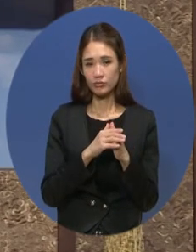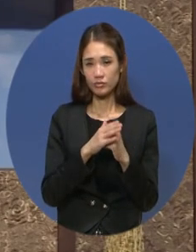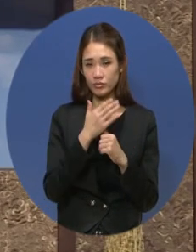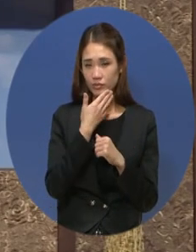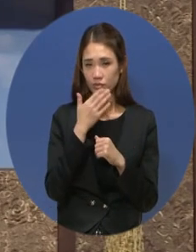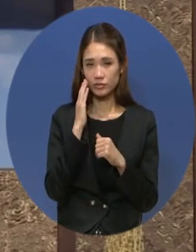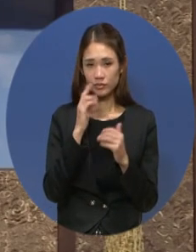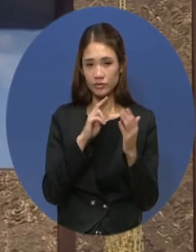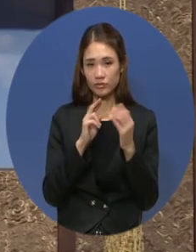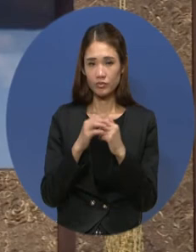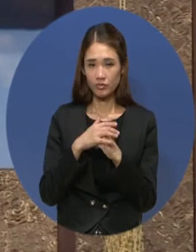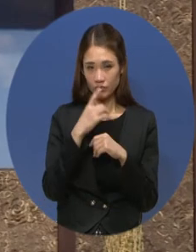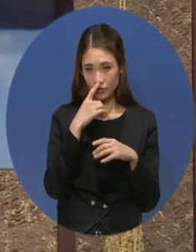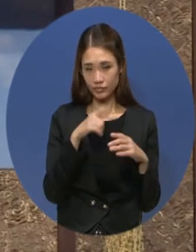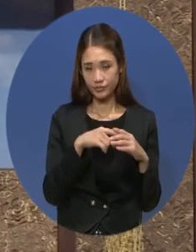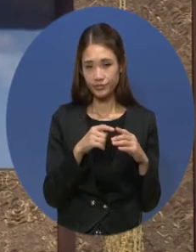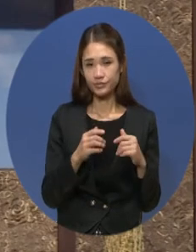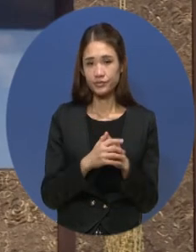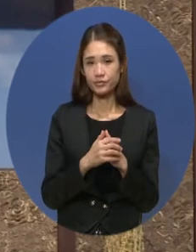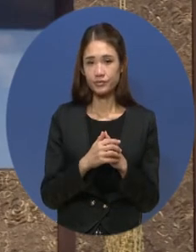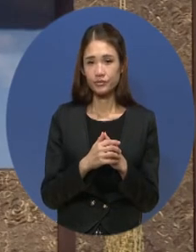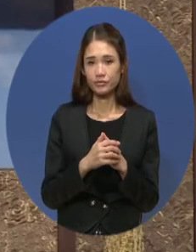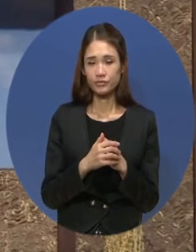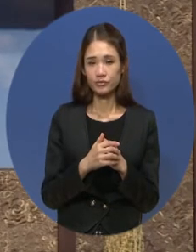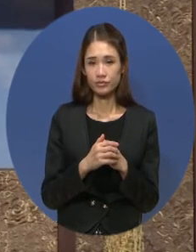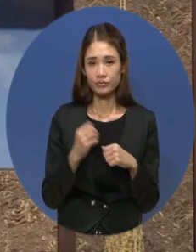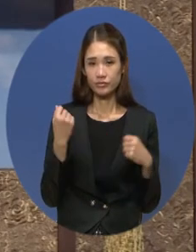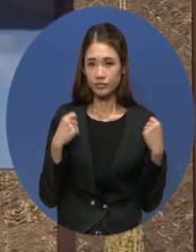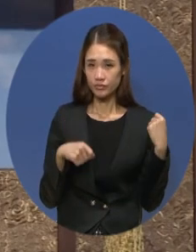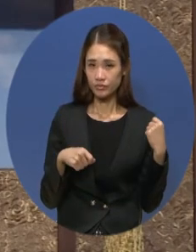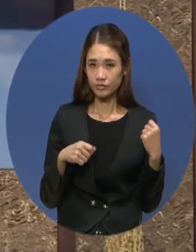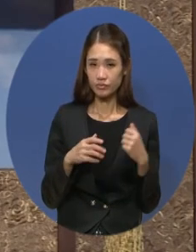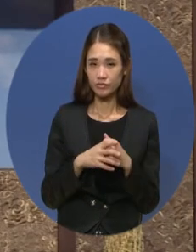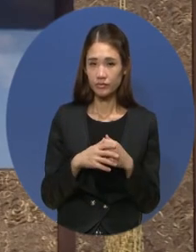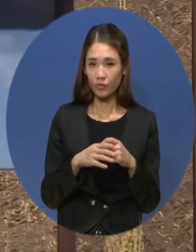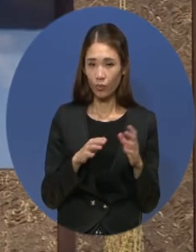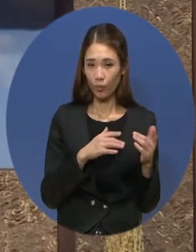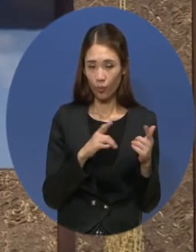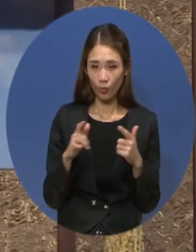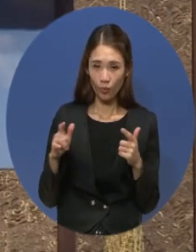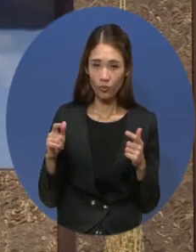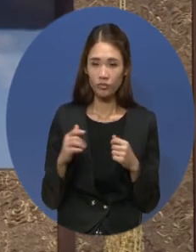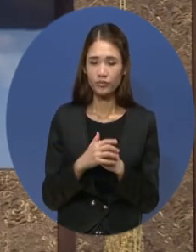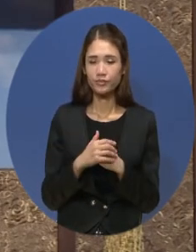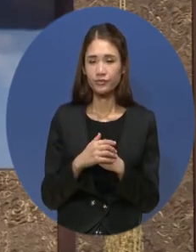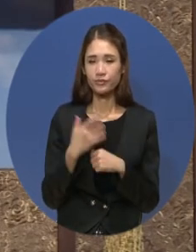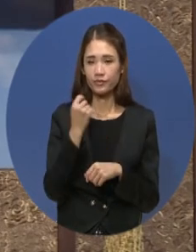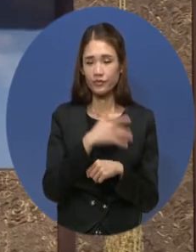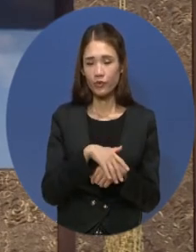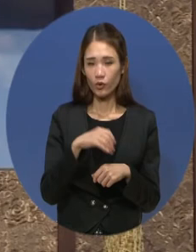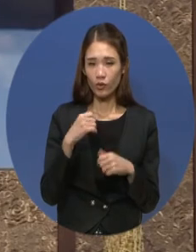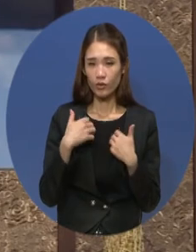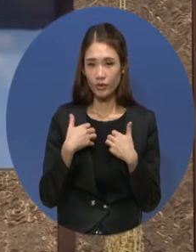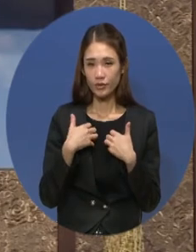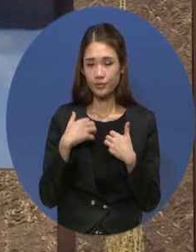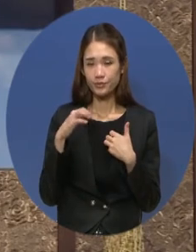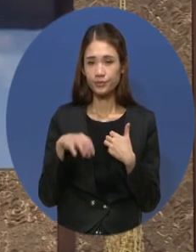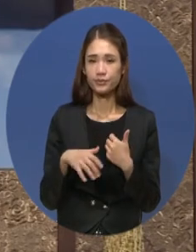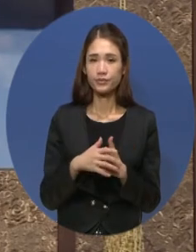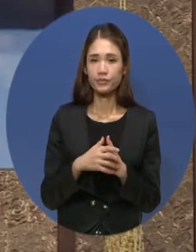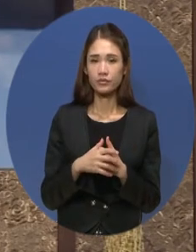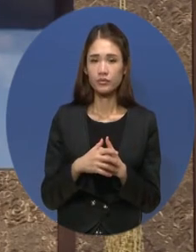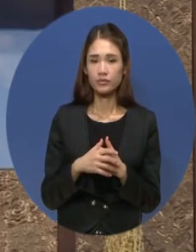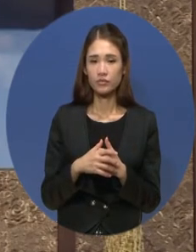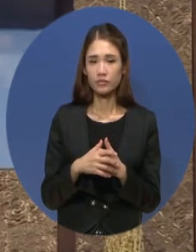빛이 쌀로 워커 피셔 으 그 다음에 02 에 하는 작업자 예 그 다음에 스포츠게임 할 수 있는 무슨 그런 게임장